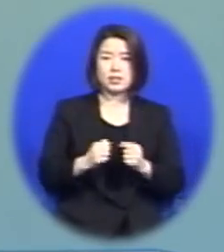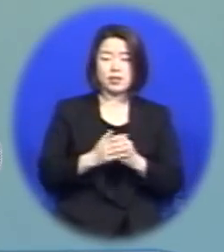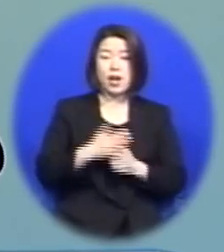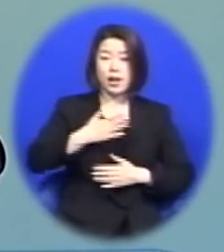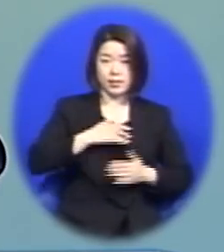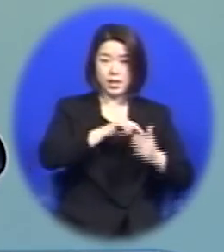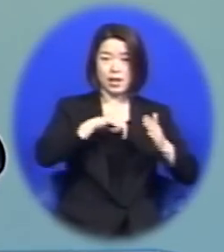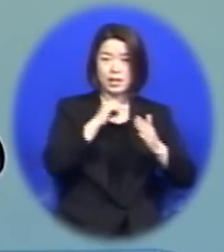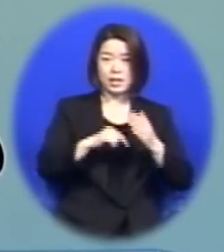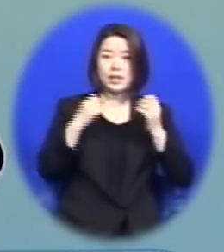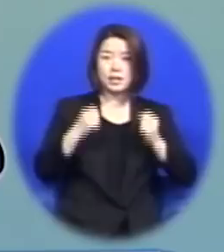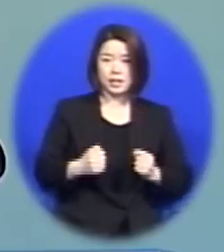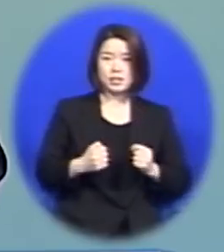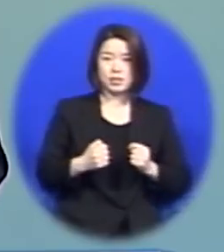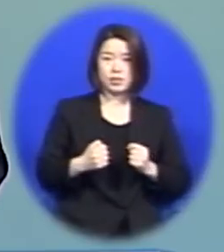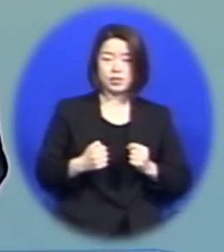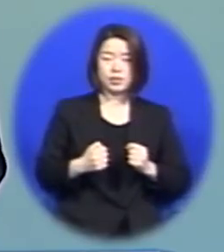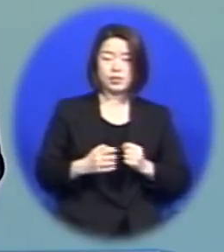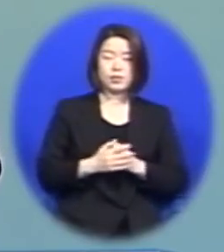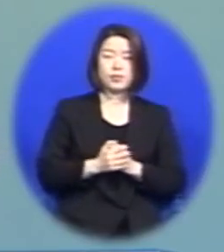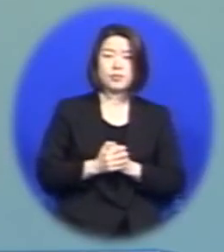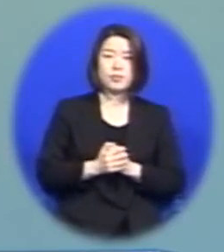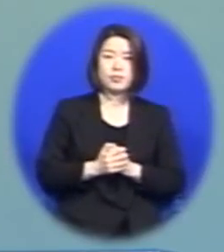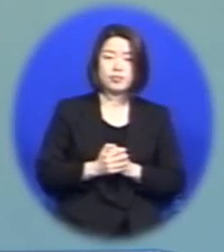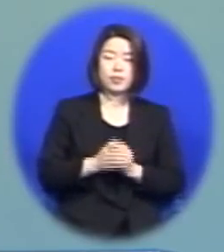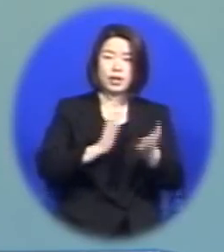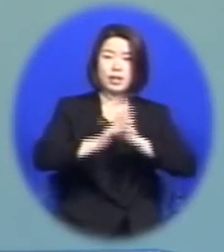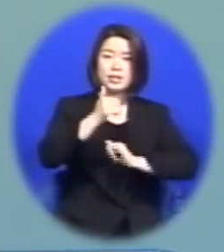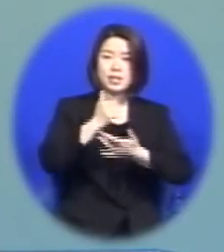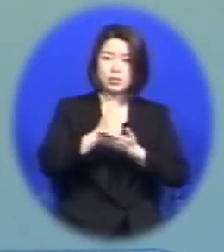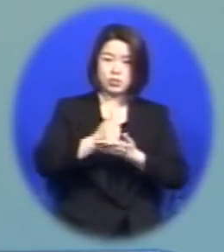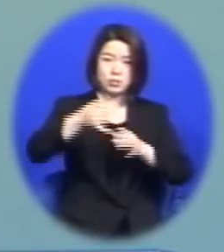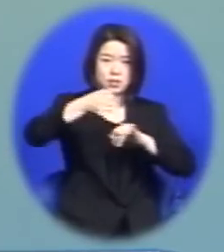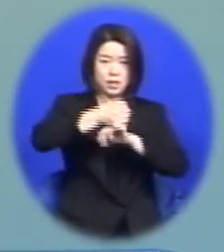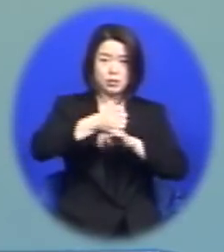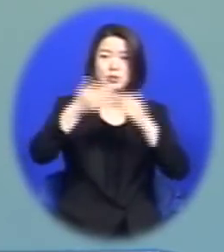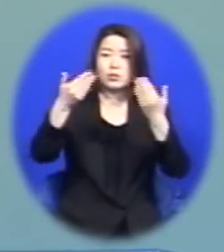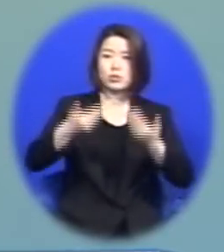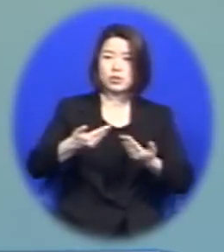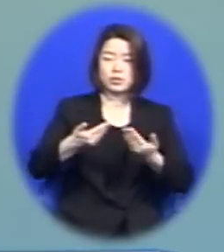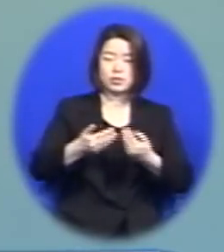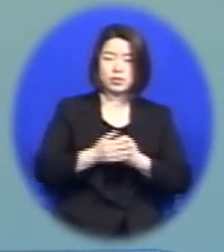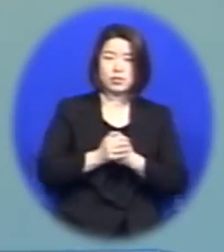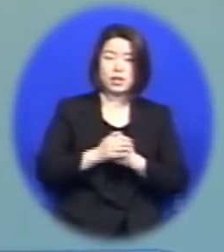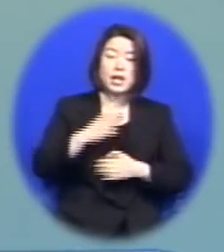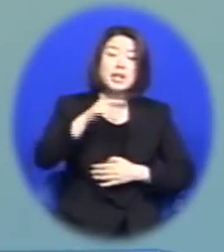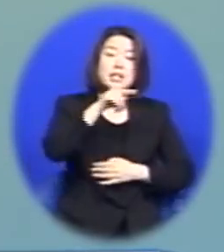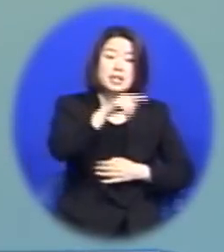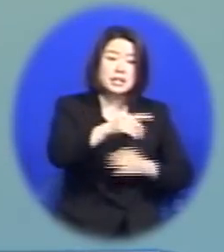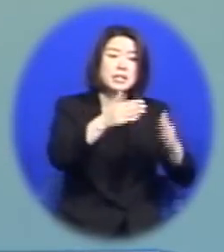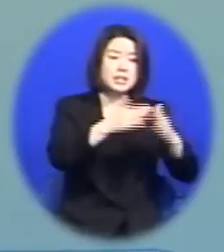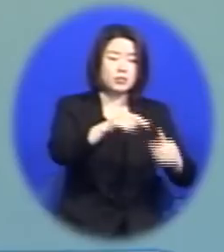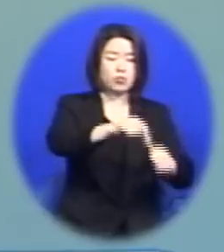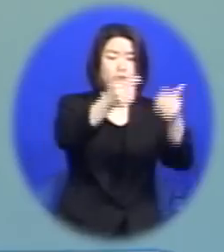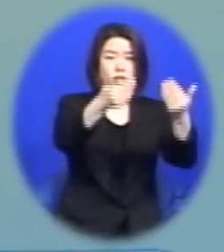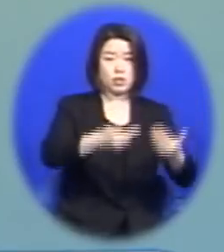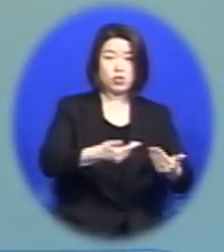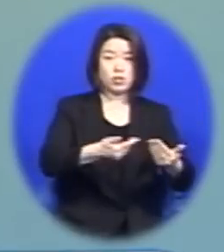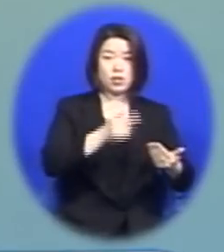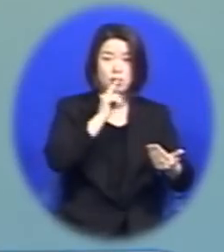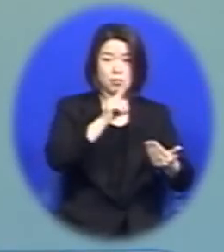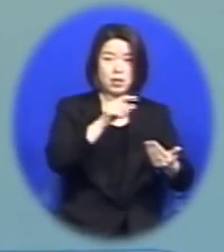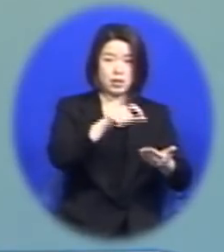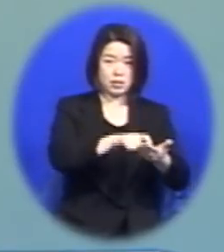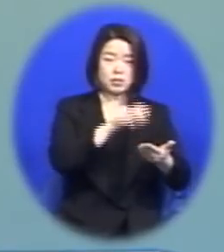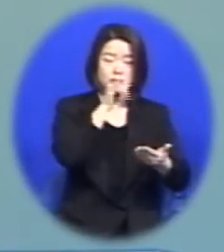내 안에 계십니 까 예수님은 약속하셨습니다 내집을 구원해 줄 것이라